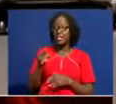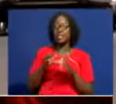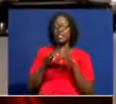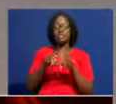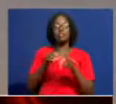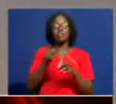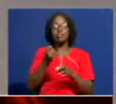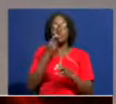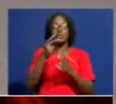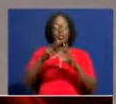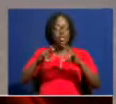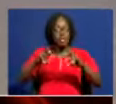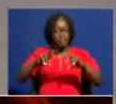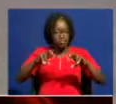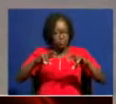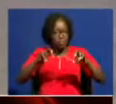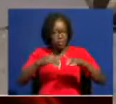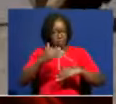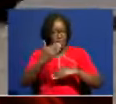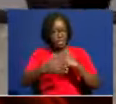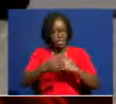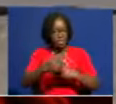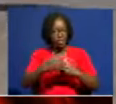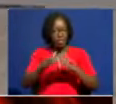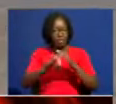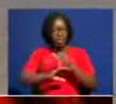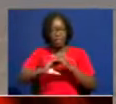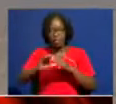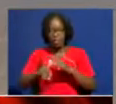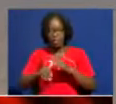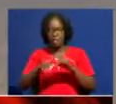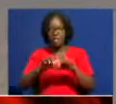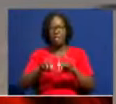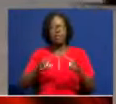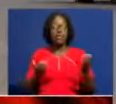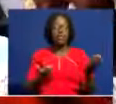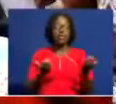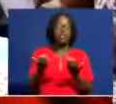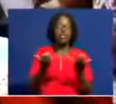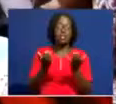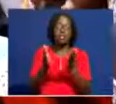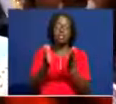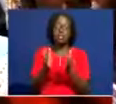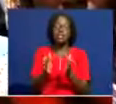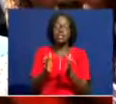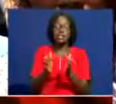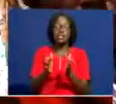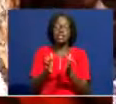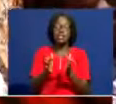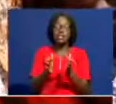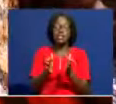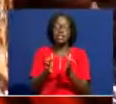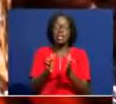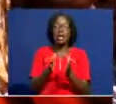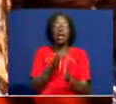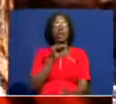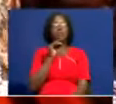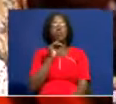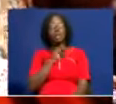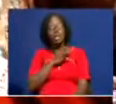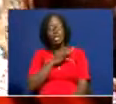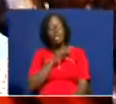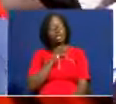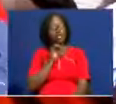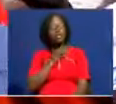seek medical services from the neighboring sub-counties. Market traders led by Gideon Murio decried the rise